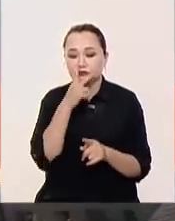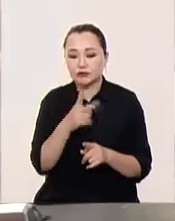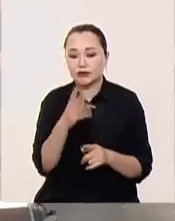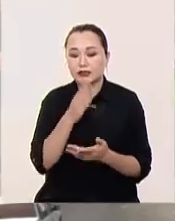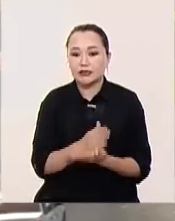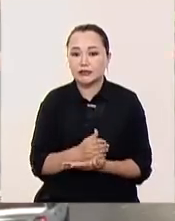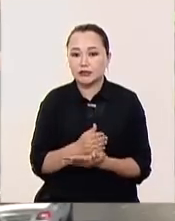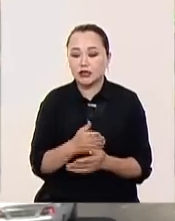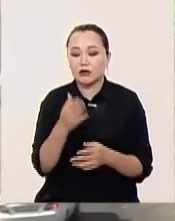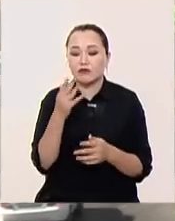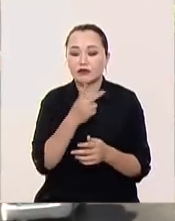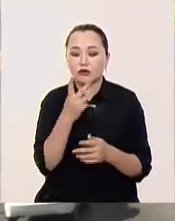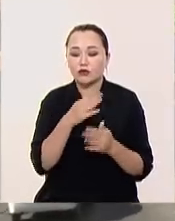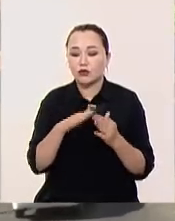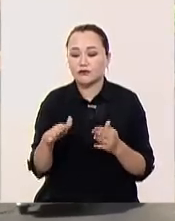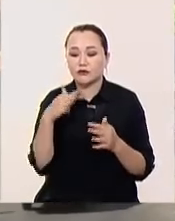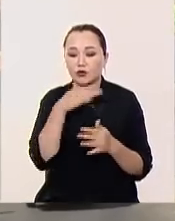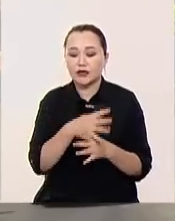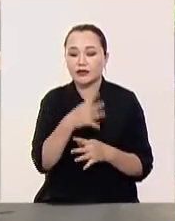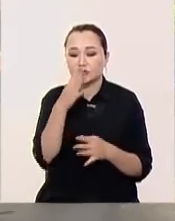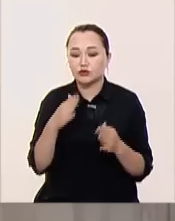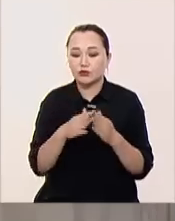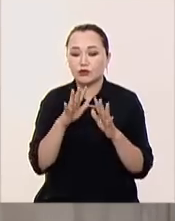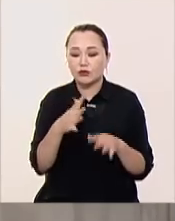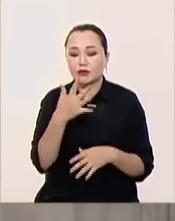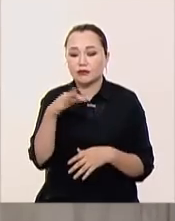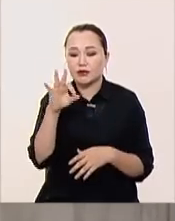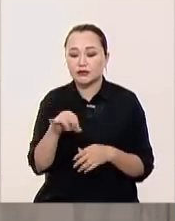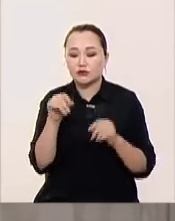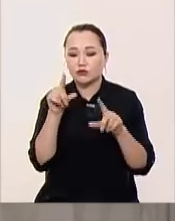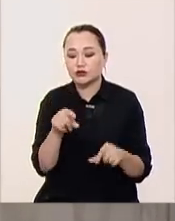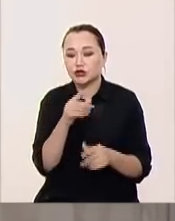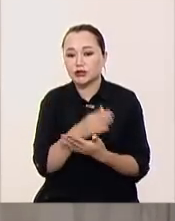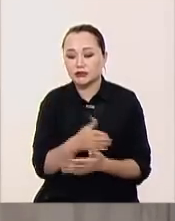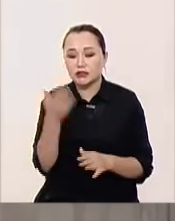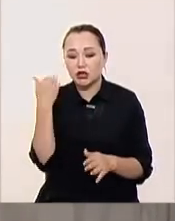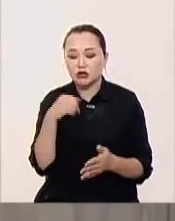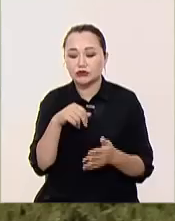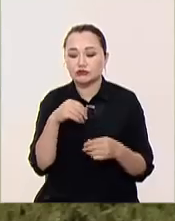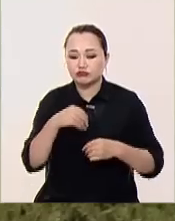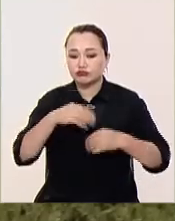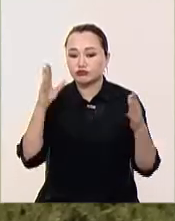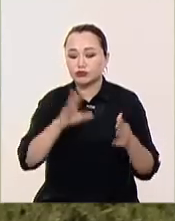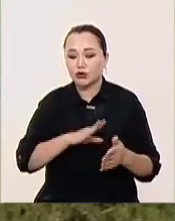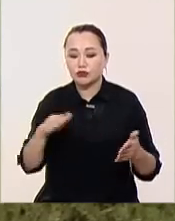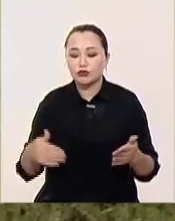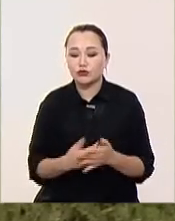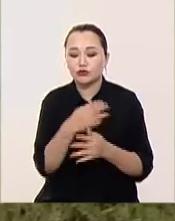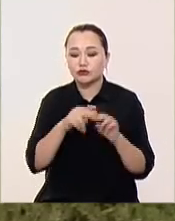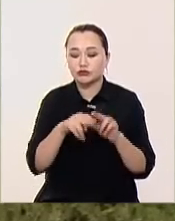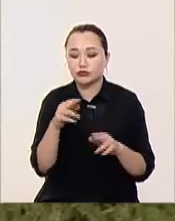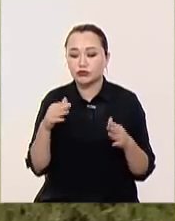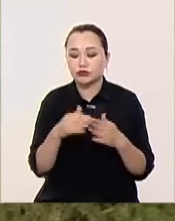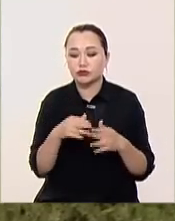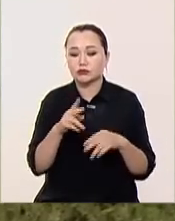мамандардың айтуынша екінші деңгейлі көп қабатты үйлердің құны тек 5%-ға ғана арзандаған. Ал бұған дейін бағасы аспандап кеткен су жаңа тұрғын үй